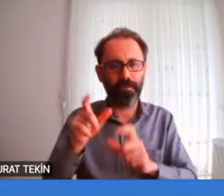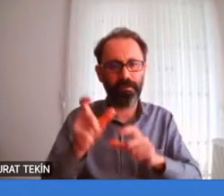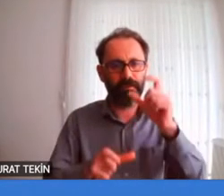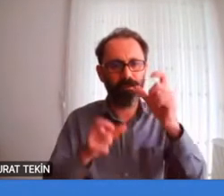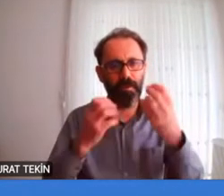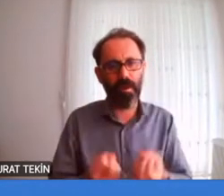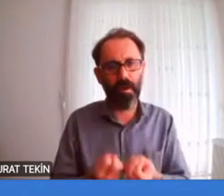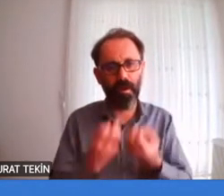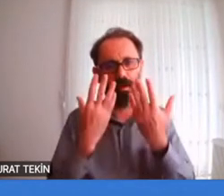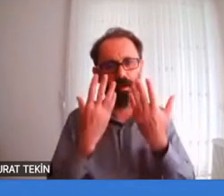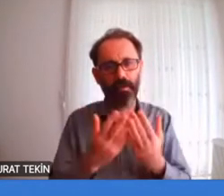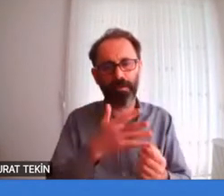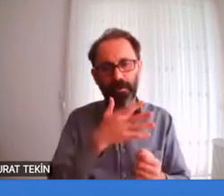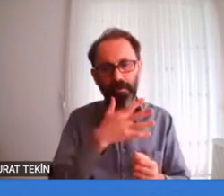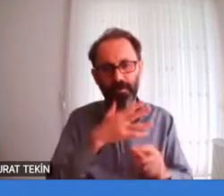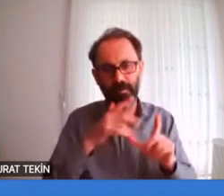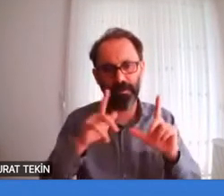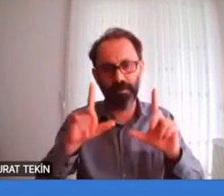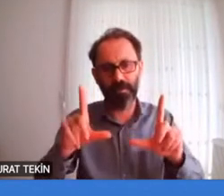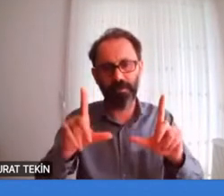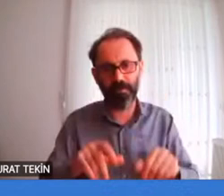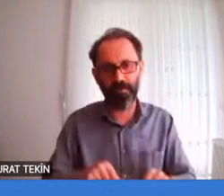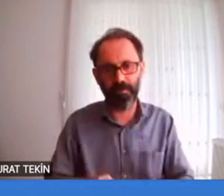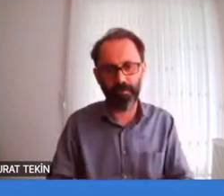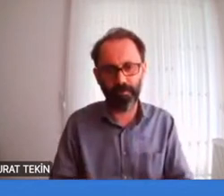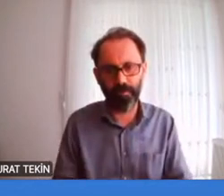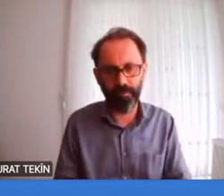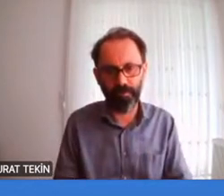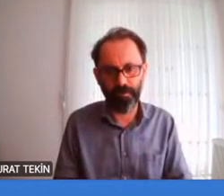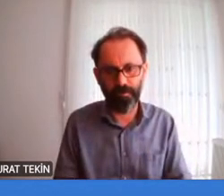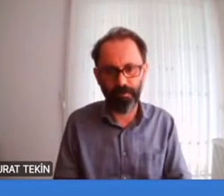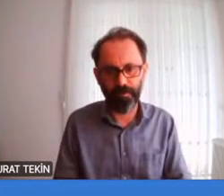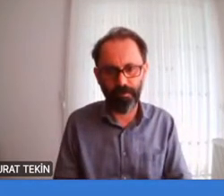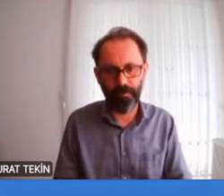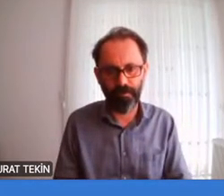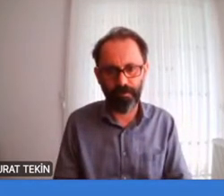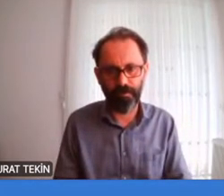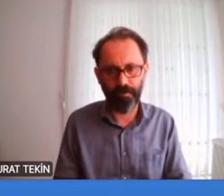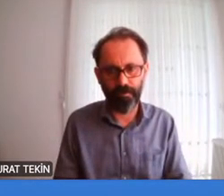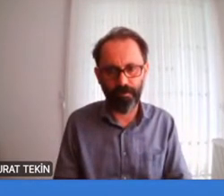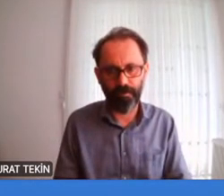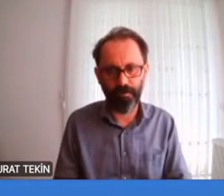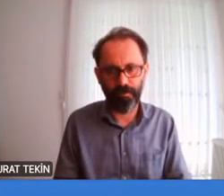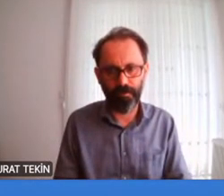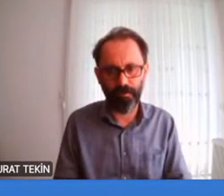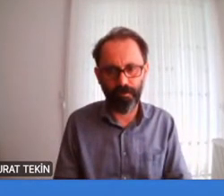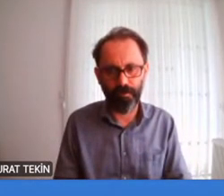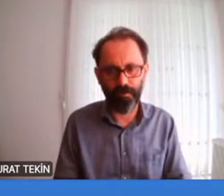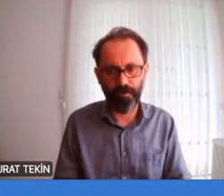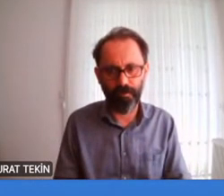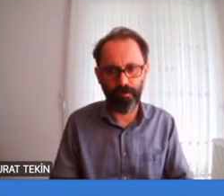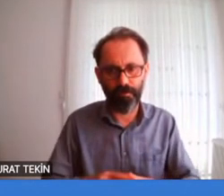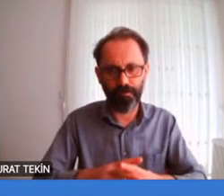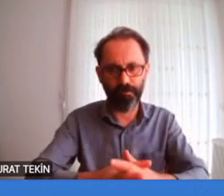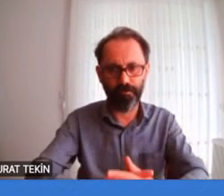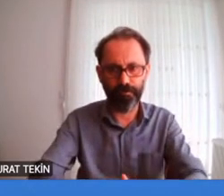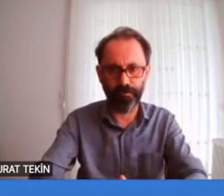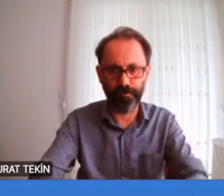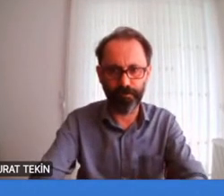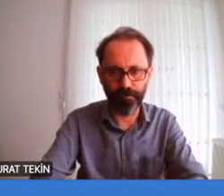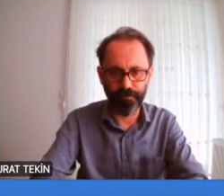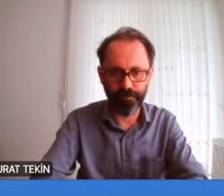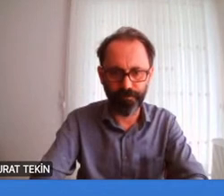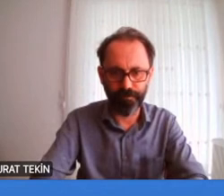peki teşekkür ederim. Bu konuda ben de bir şey söylemek istiyorum. Tabii ki, buyurun. Söz mü kestim? Ben ses alamadım.